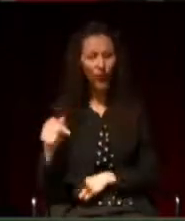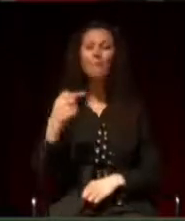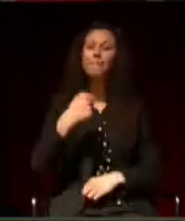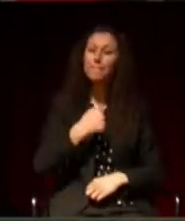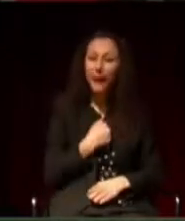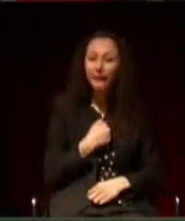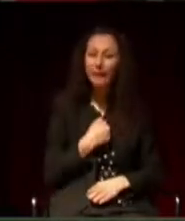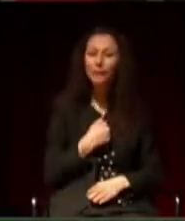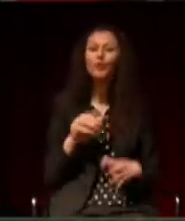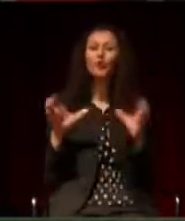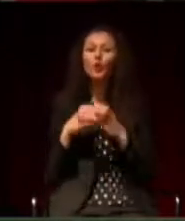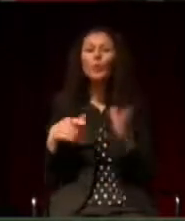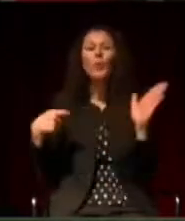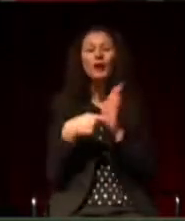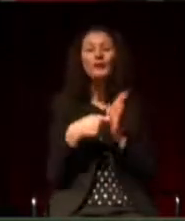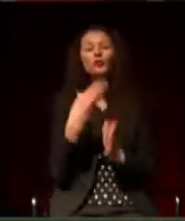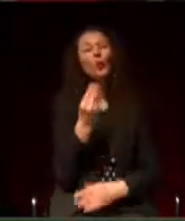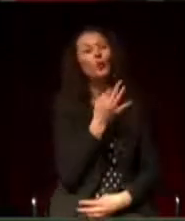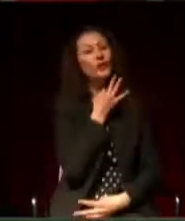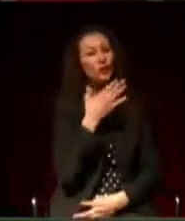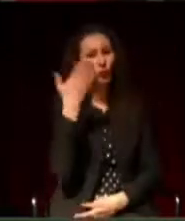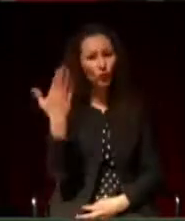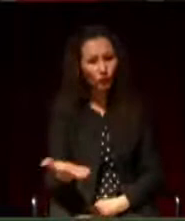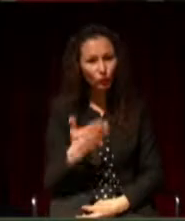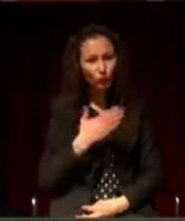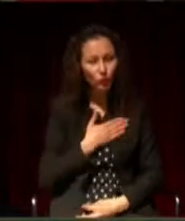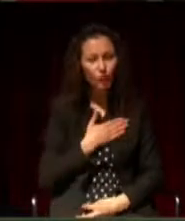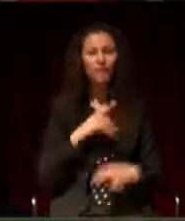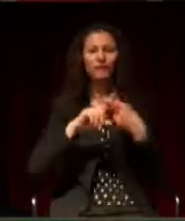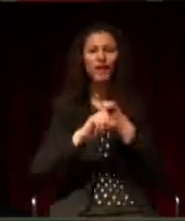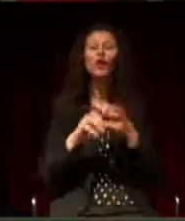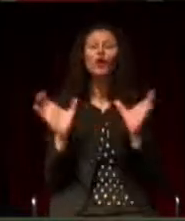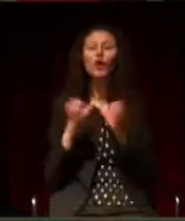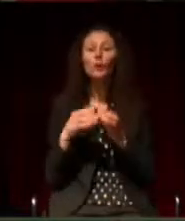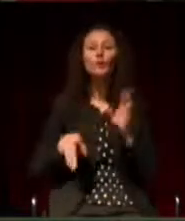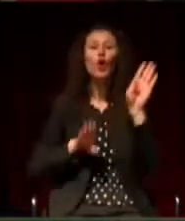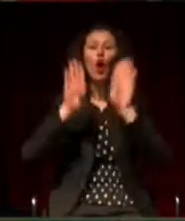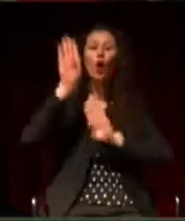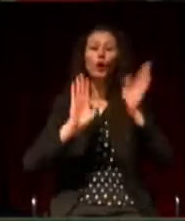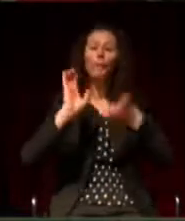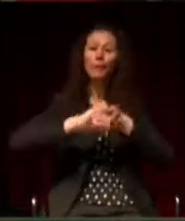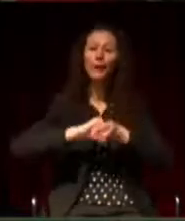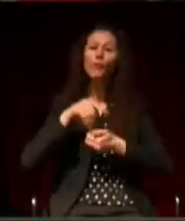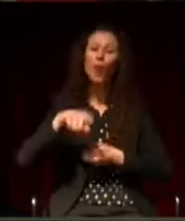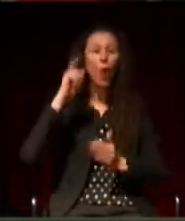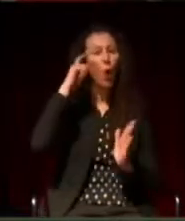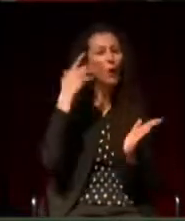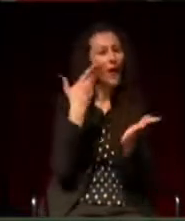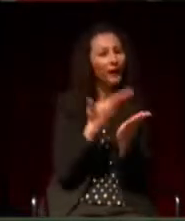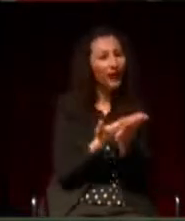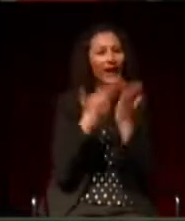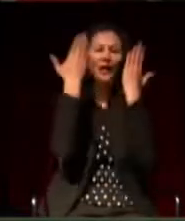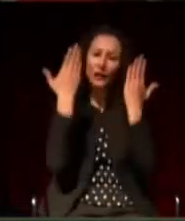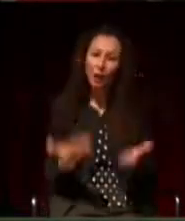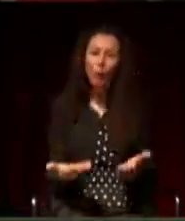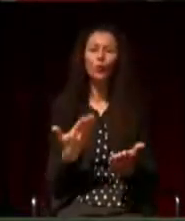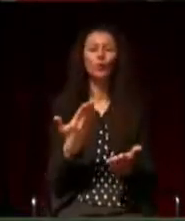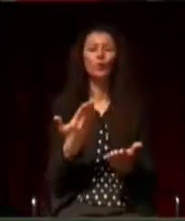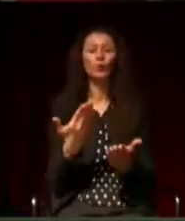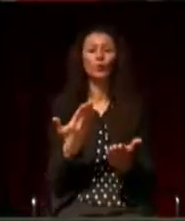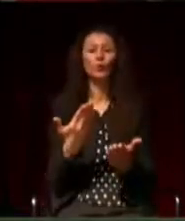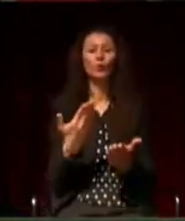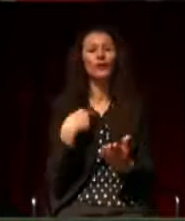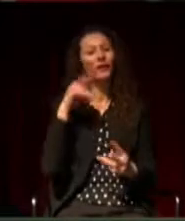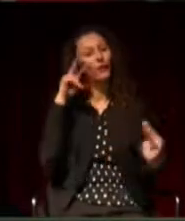Ben grubumuz adına çok teşekkür ediyorum ve grubumuzun oy birliğiyle bu önergeye kabul